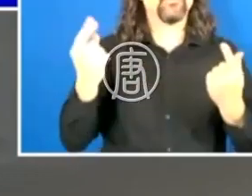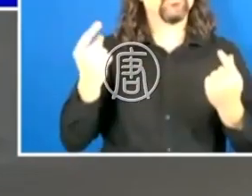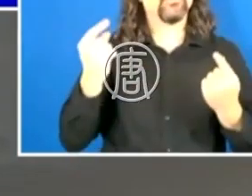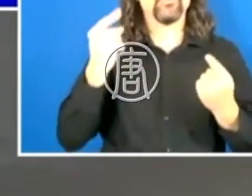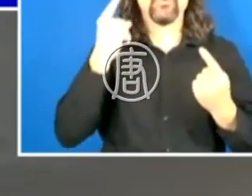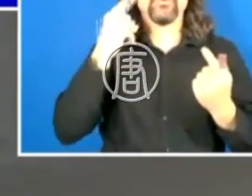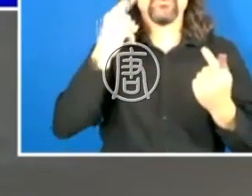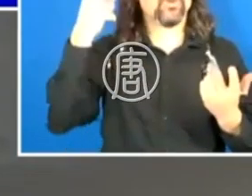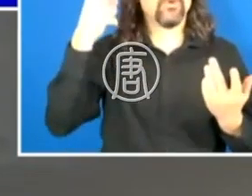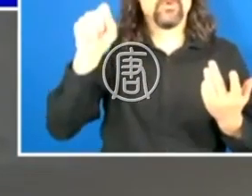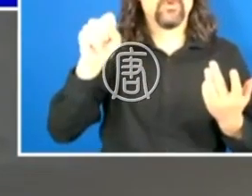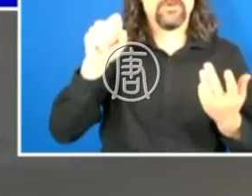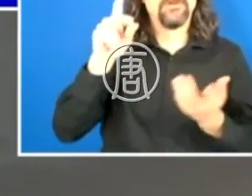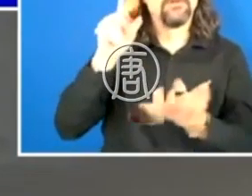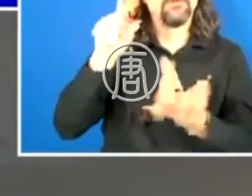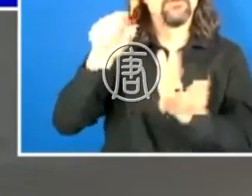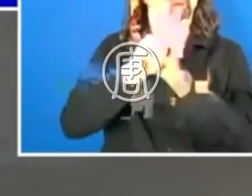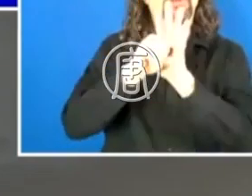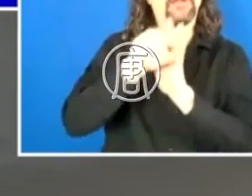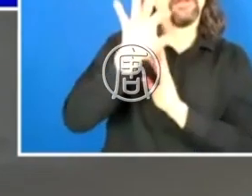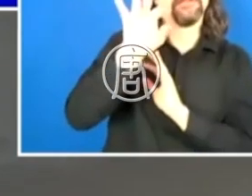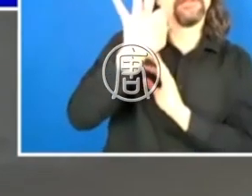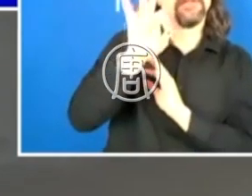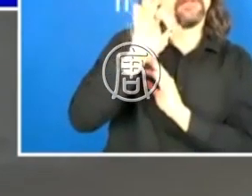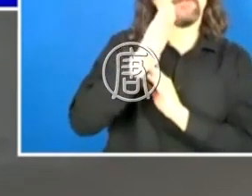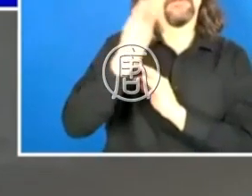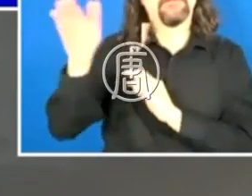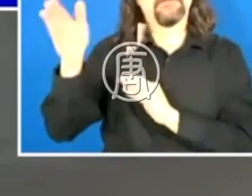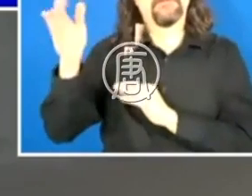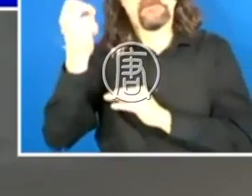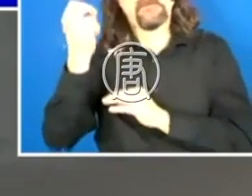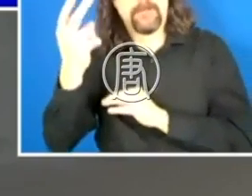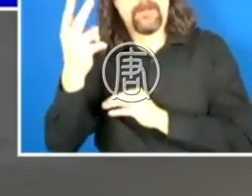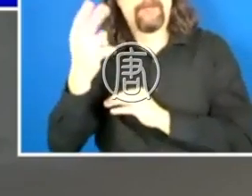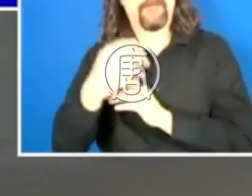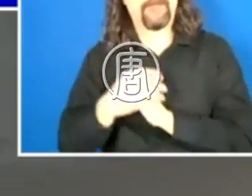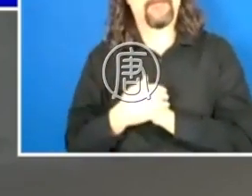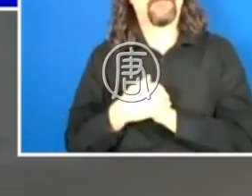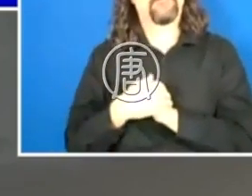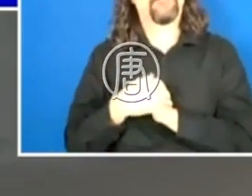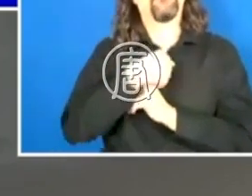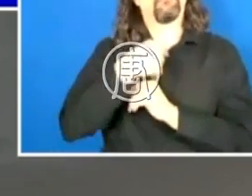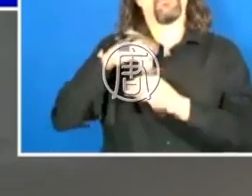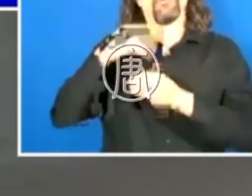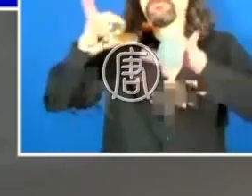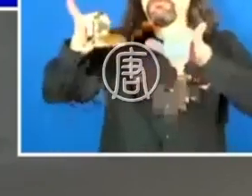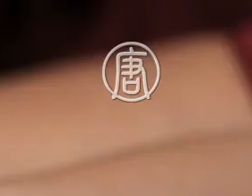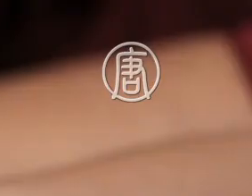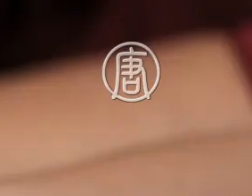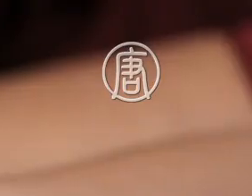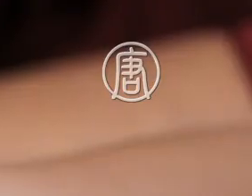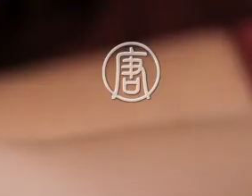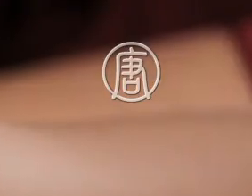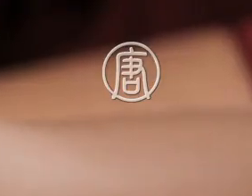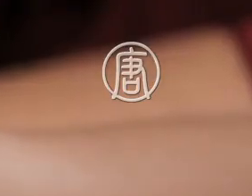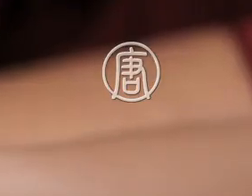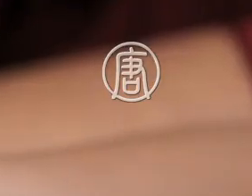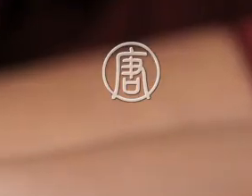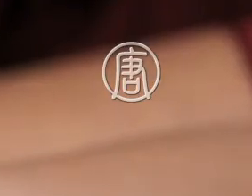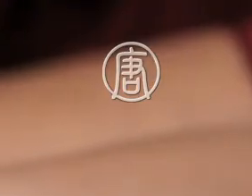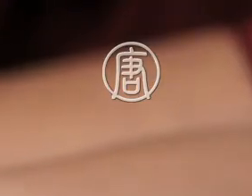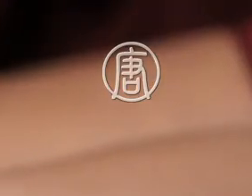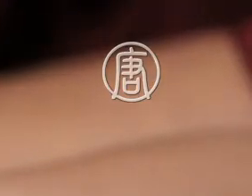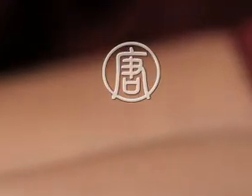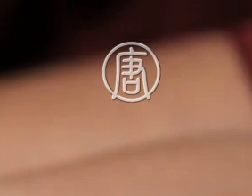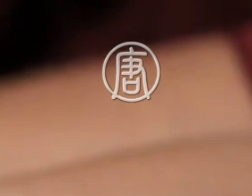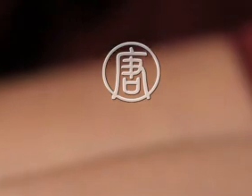分，而高中学生将使用现有的评分标准。高中生在获得合格的字母等级后，还可以选择将